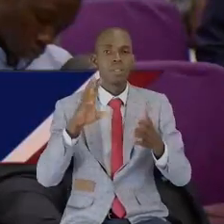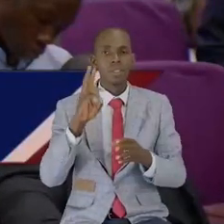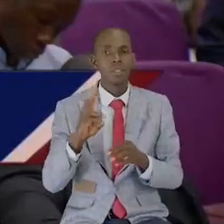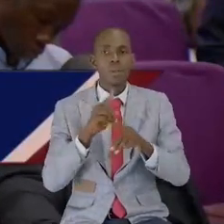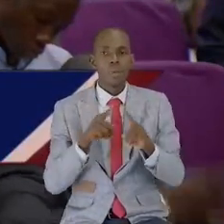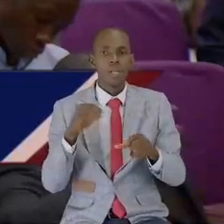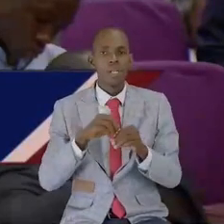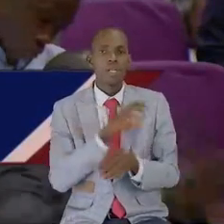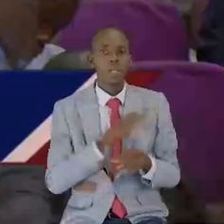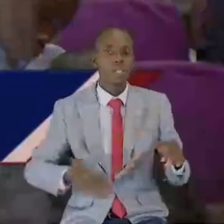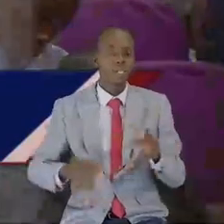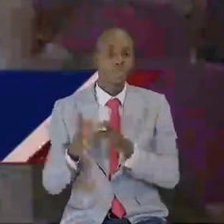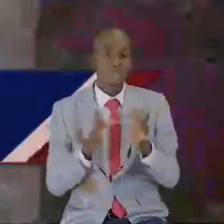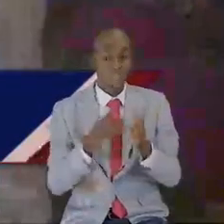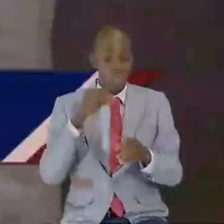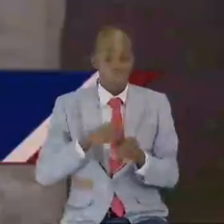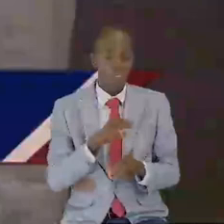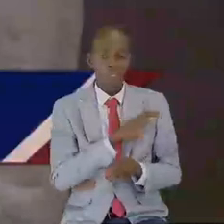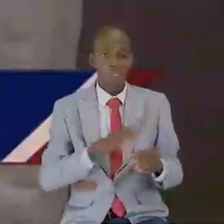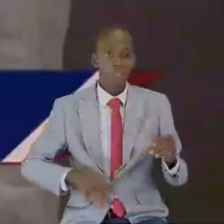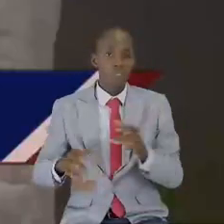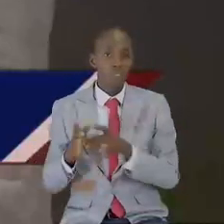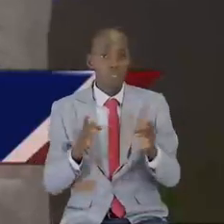Galates 5, 6.